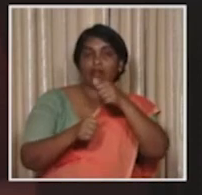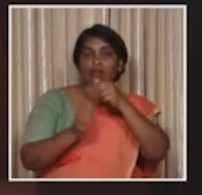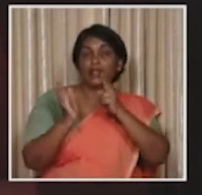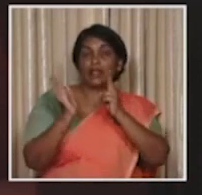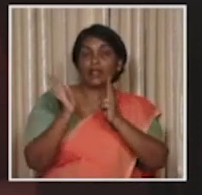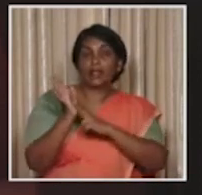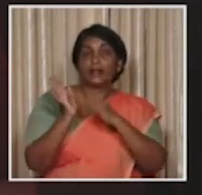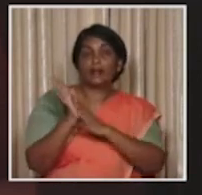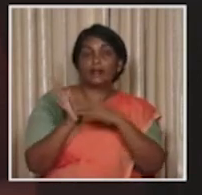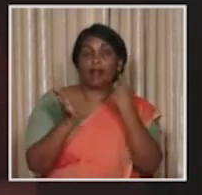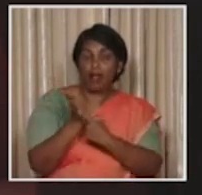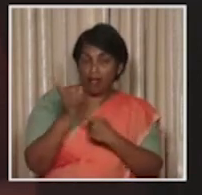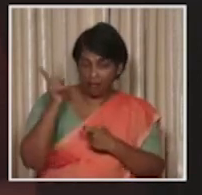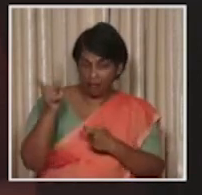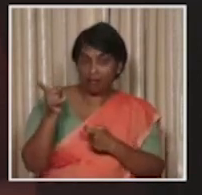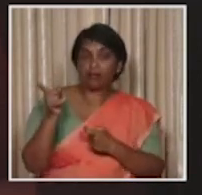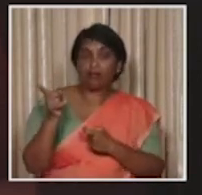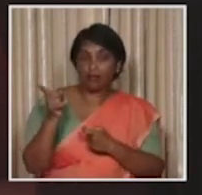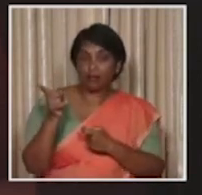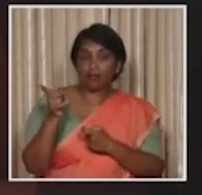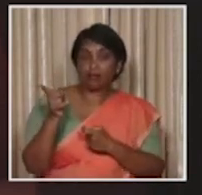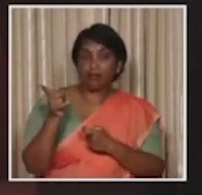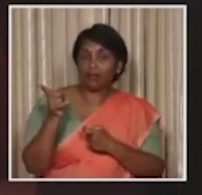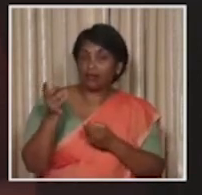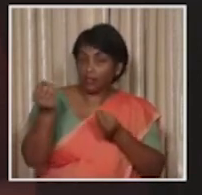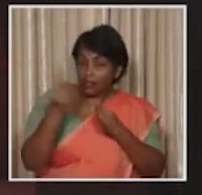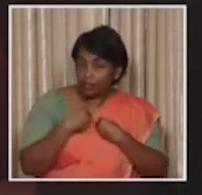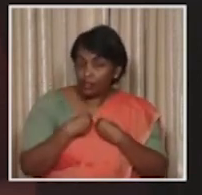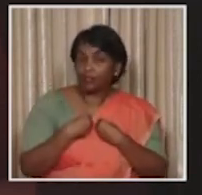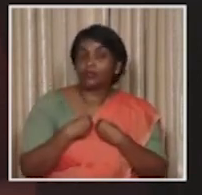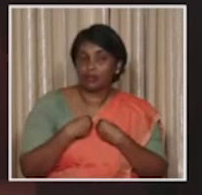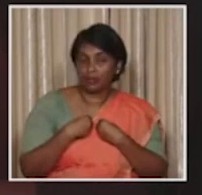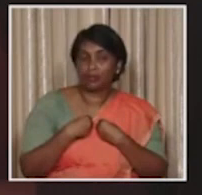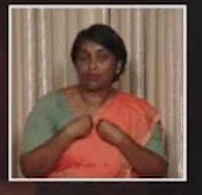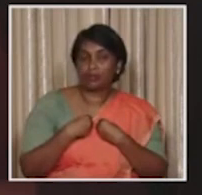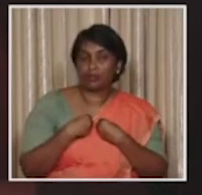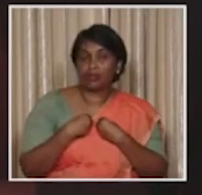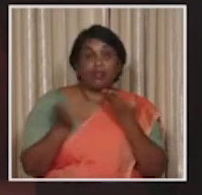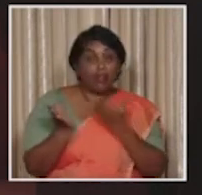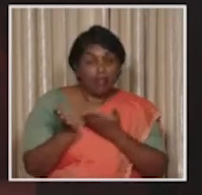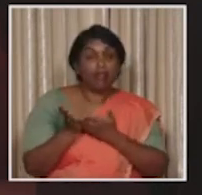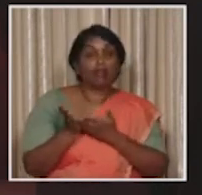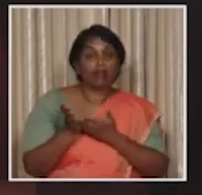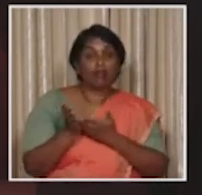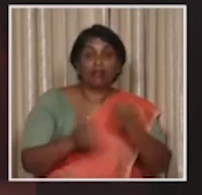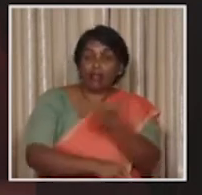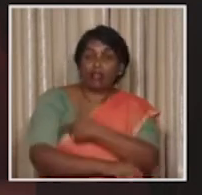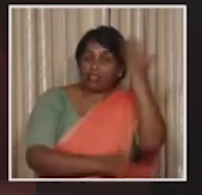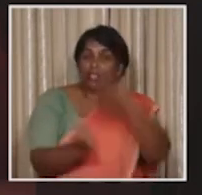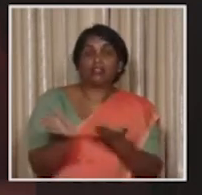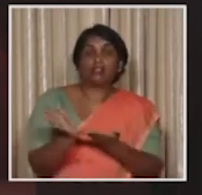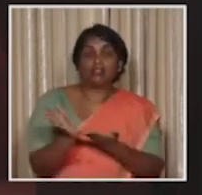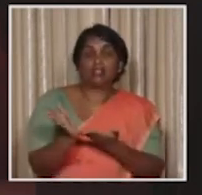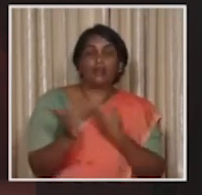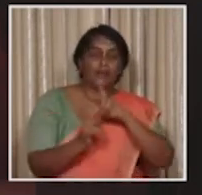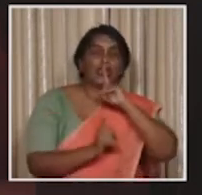මෙඩිසින්ස් ක්වලිටි ඇෂුරන්ස් ලැබොරටරි. බියුපි වැකේන් හයිඩ්‍රෝ ක්ලෝරයිඩ් මේවා ගහලා තමයි මැරුණේ. ඒකයි